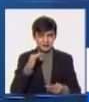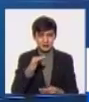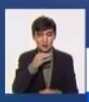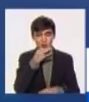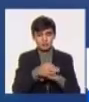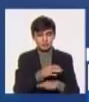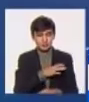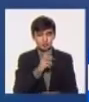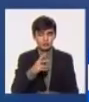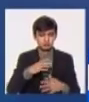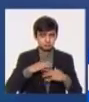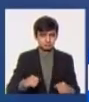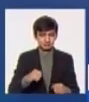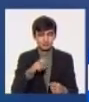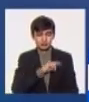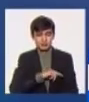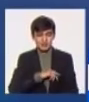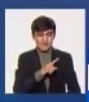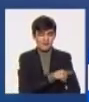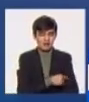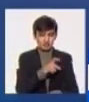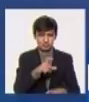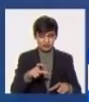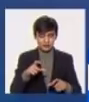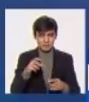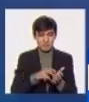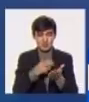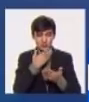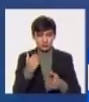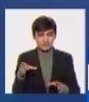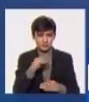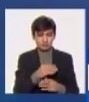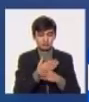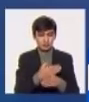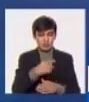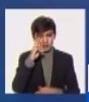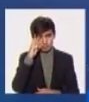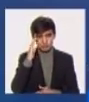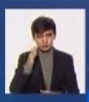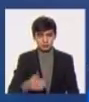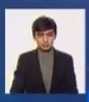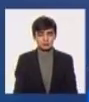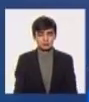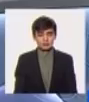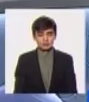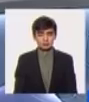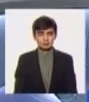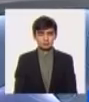что героический и самоотверженный труд казахстанских врачей не останется без поддержки государства.